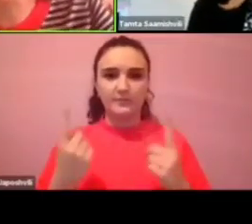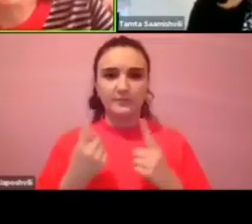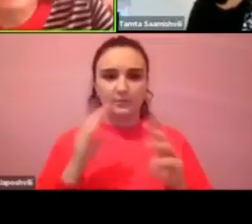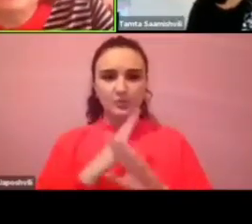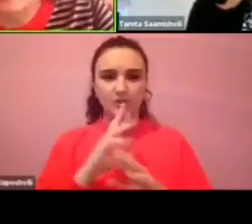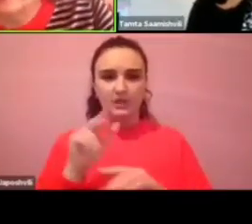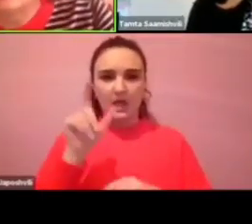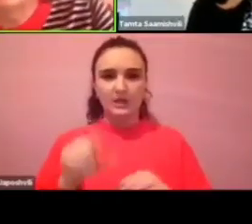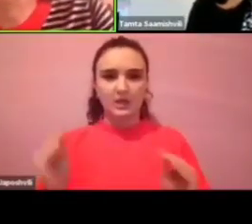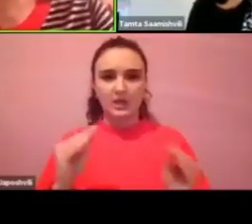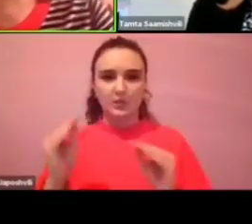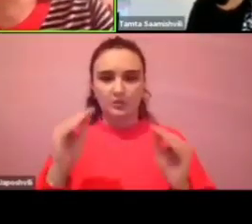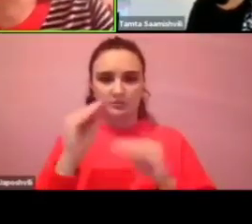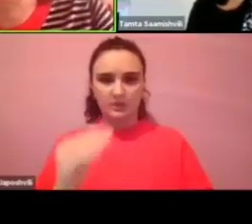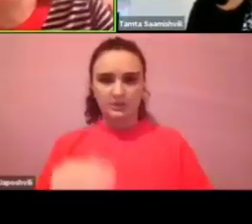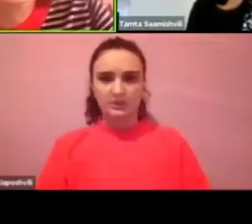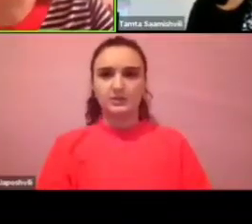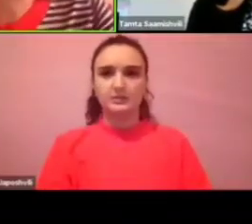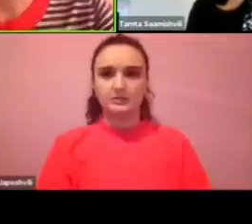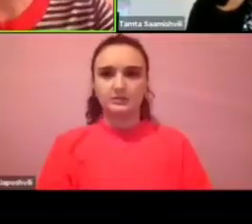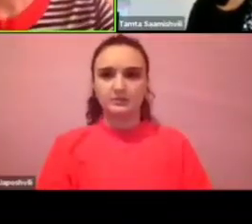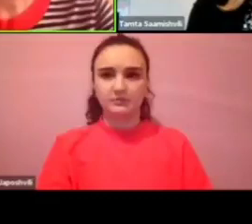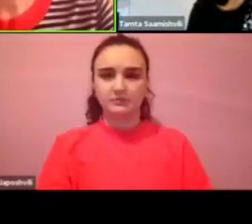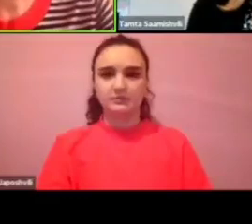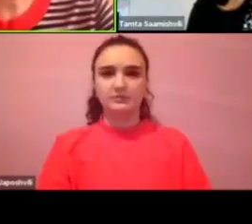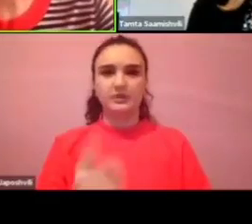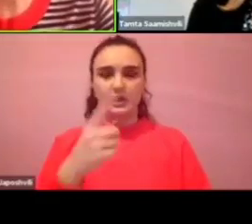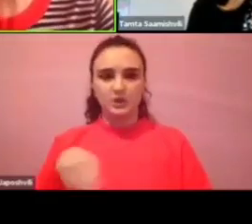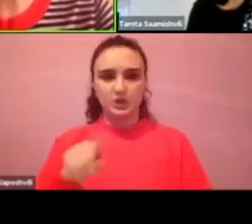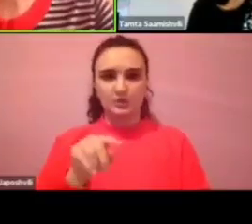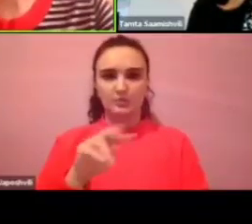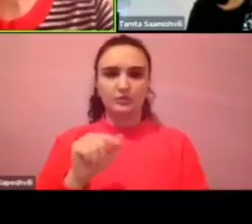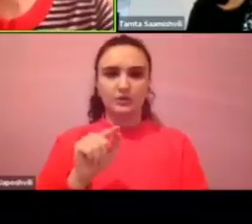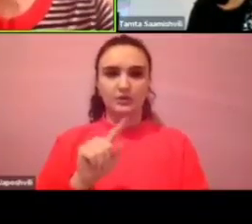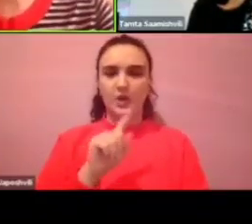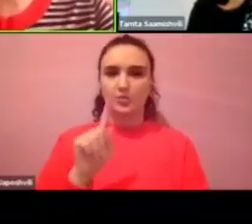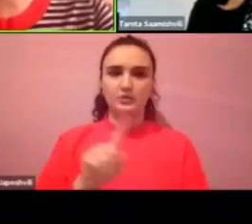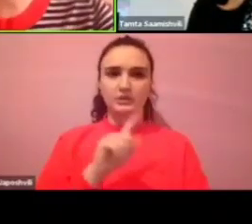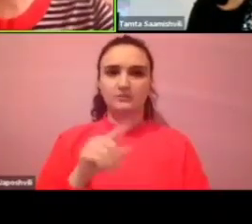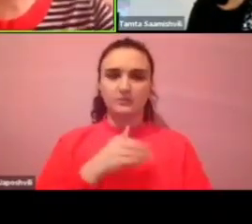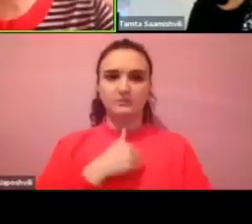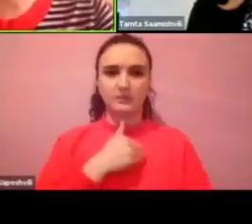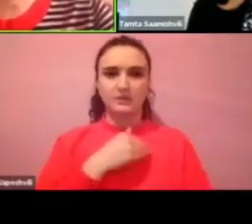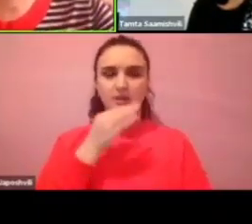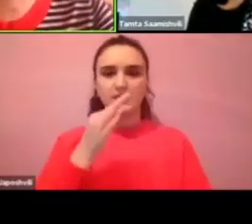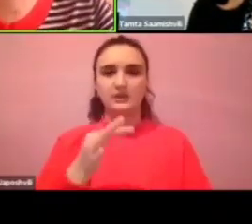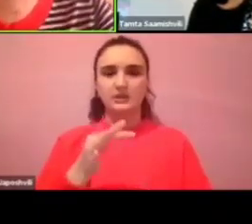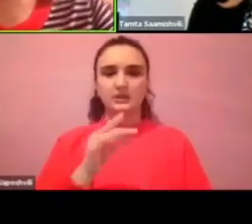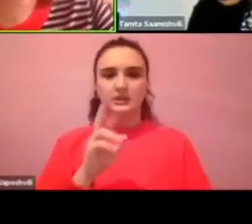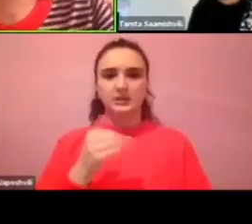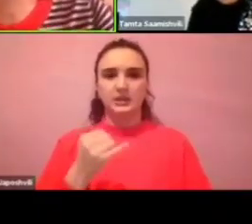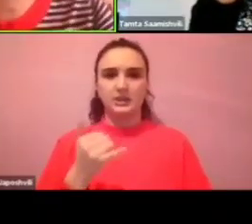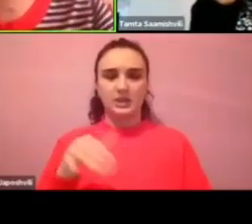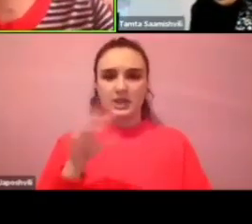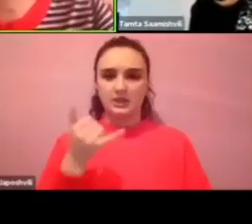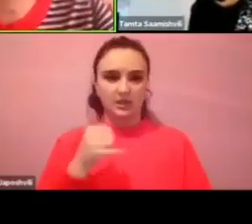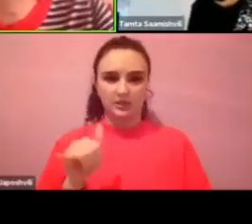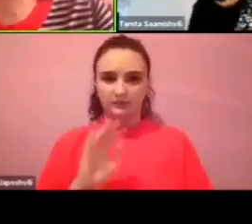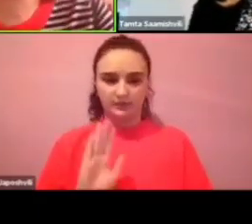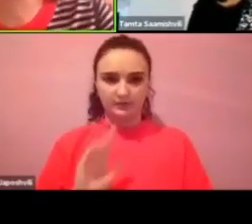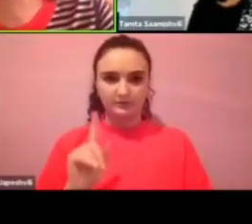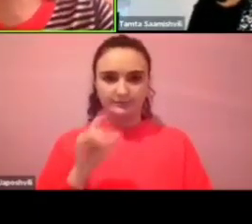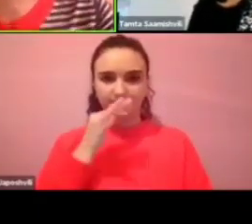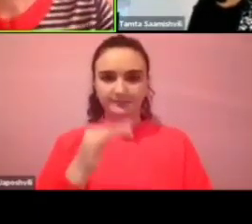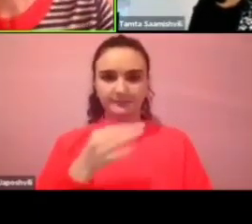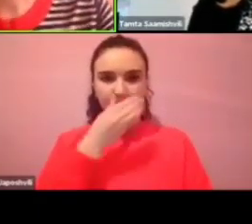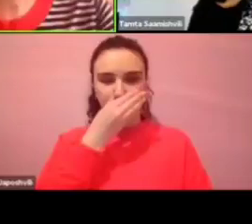და ანატომიის გარშემო და აუცილებლად მინდა გითხრათ და ხა არ გაგიკვირდეთ, რასაც